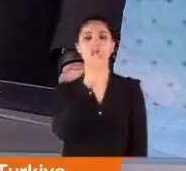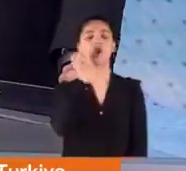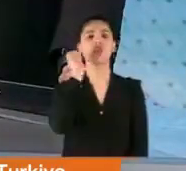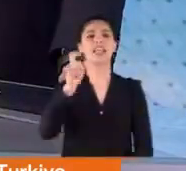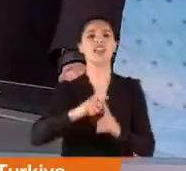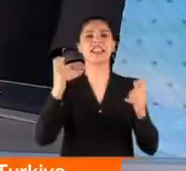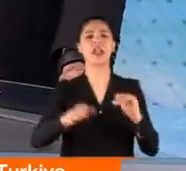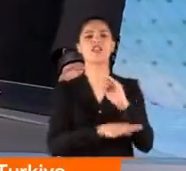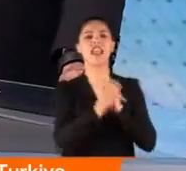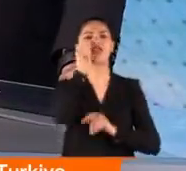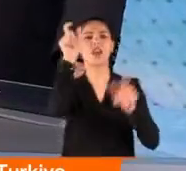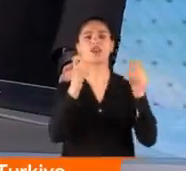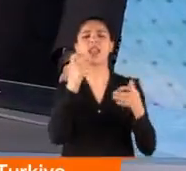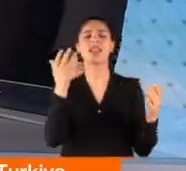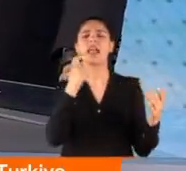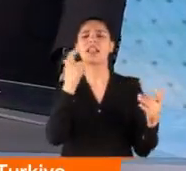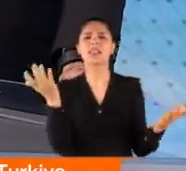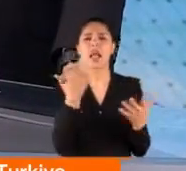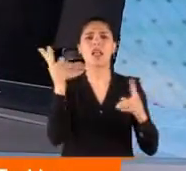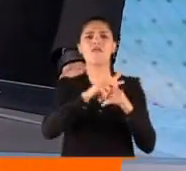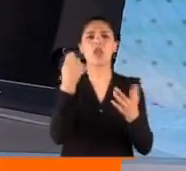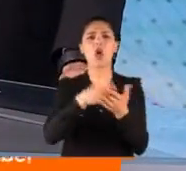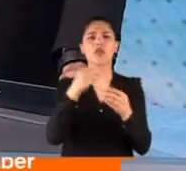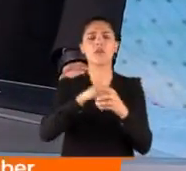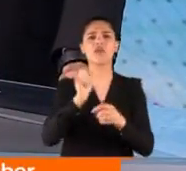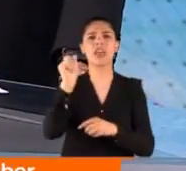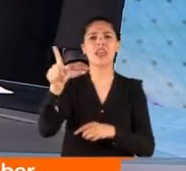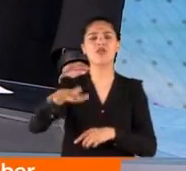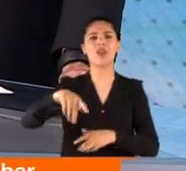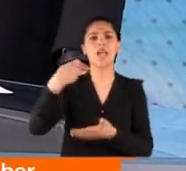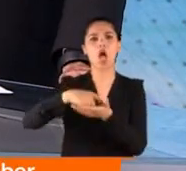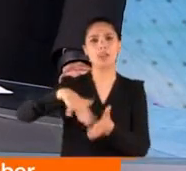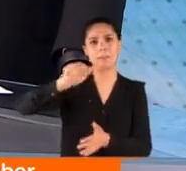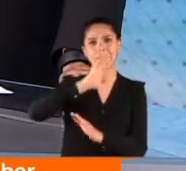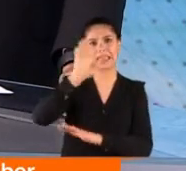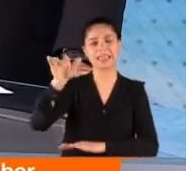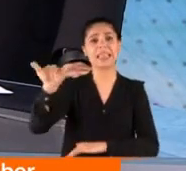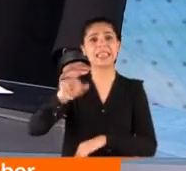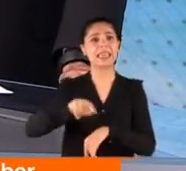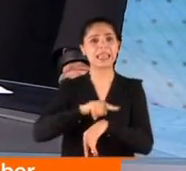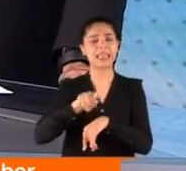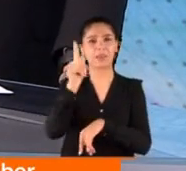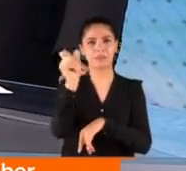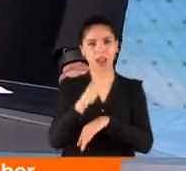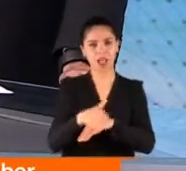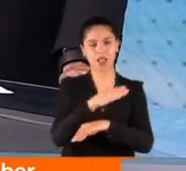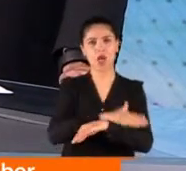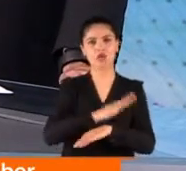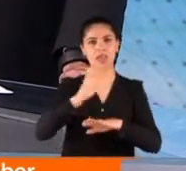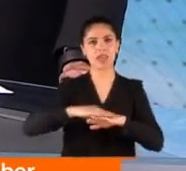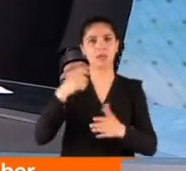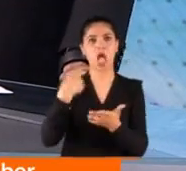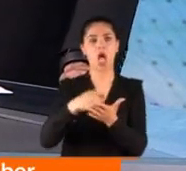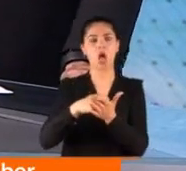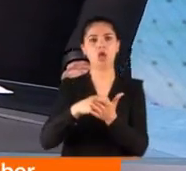Kocaeli Dilovası'nda yaşayanlar yıllardır fatura yatırmak için ilçedeki bir ödeme merkezine gidiyordu. Ancak yakın zamanda bir ay önce yaptıkları